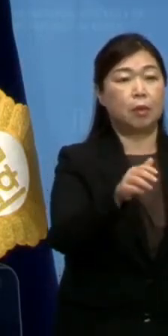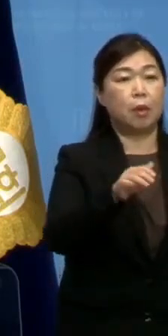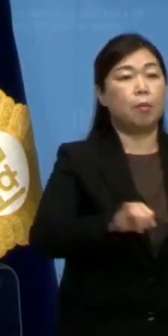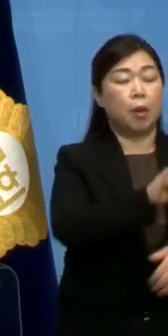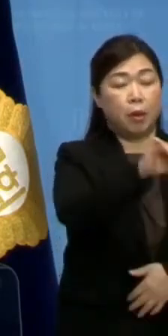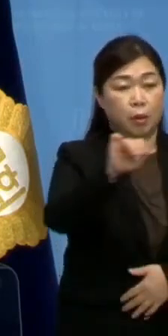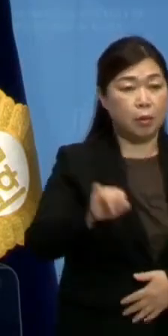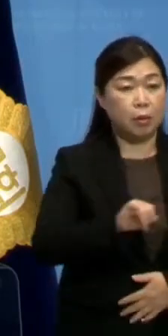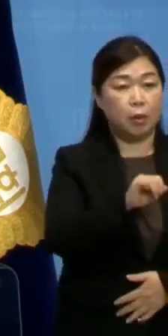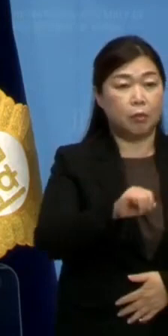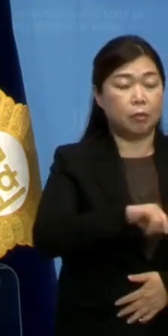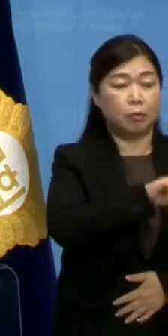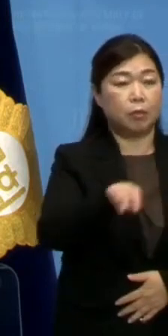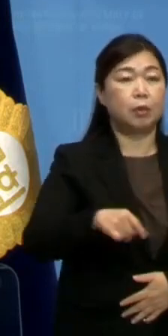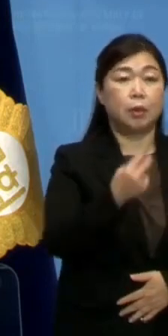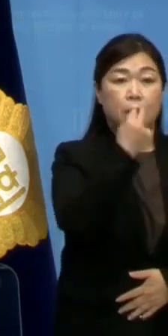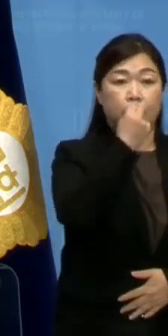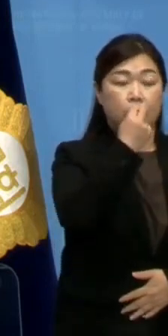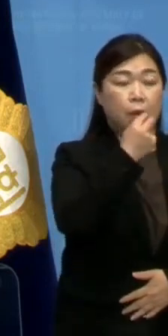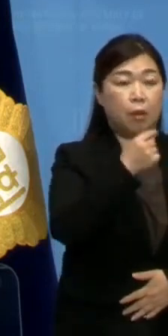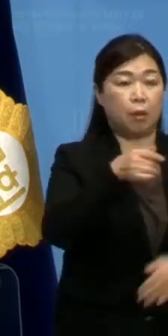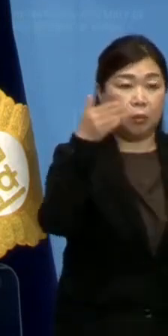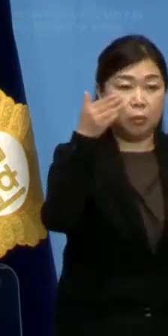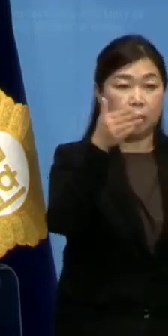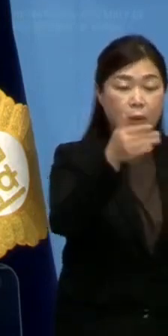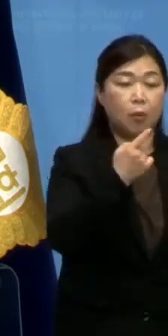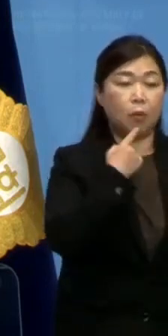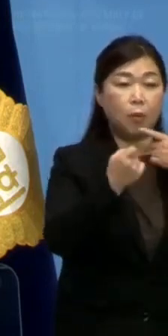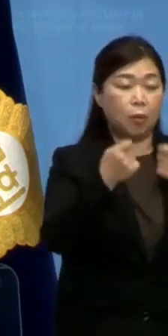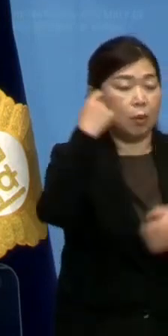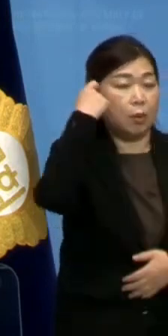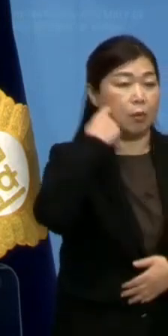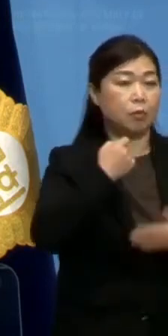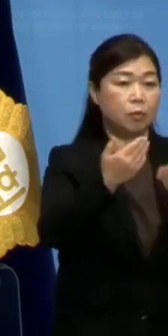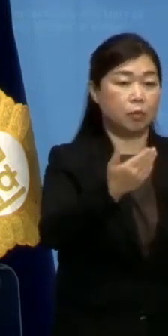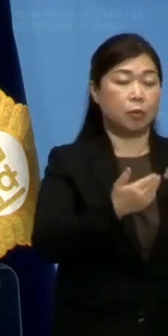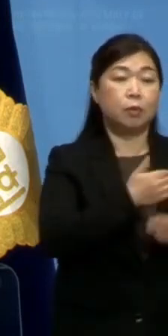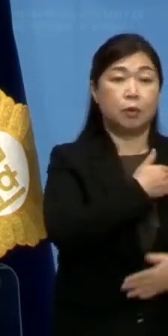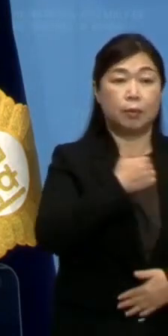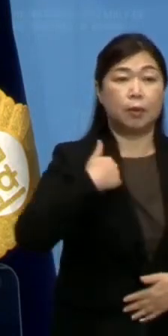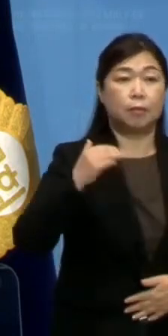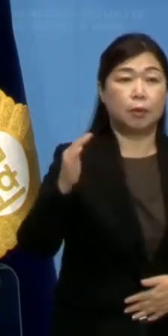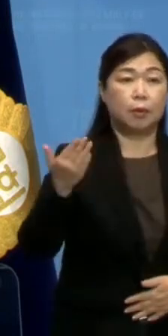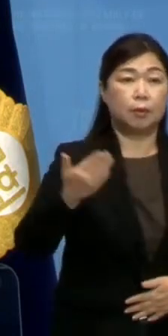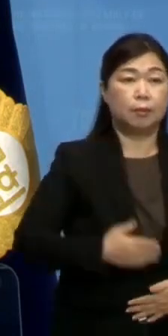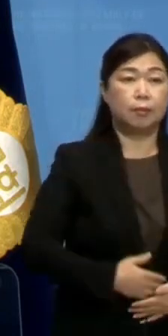바이러스가 우리 생명을 노리고 있다는 공포감을 주기에 충분했습니다.